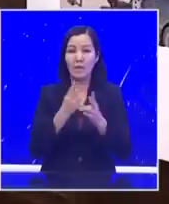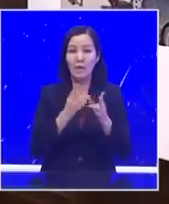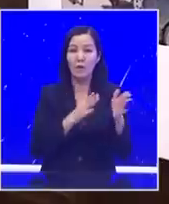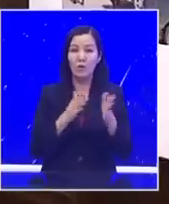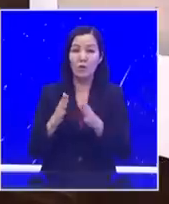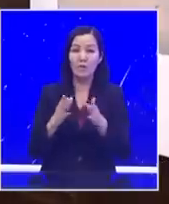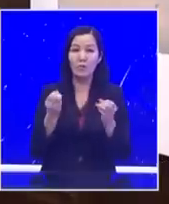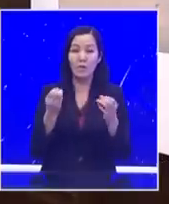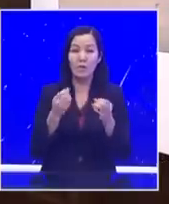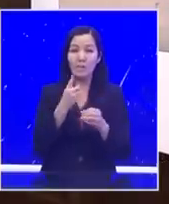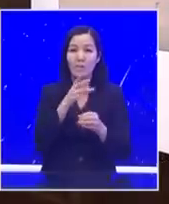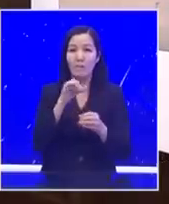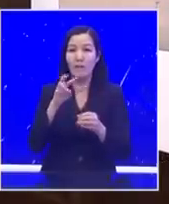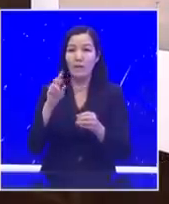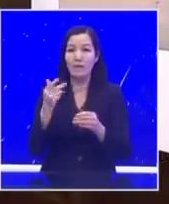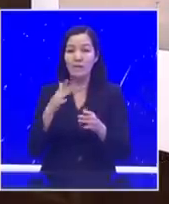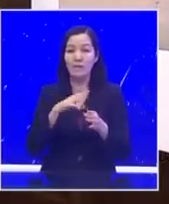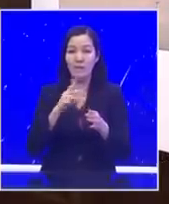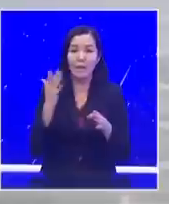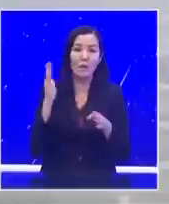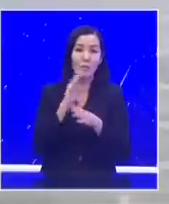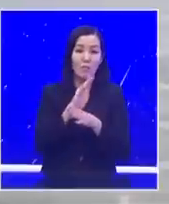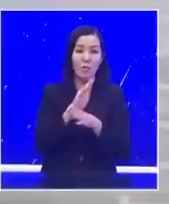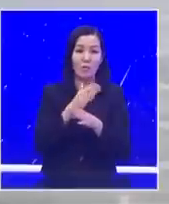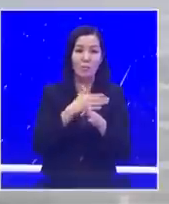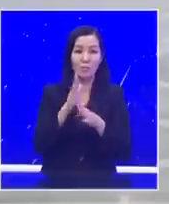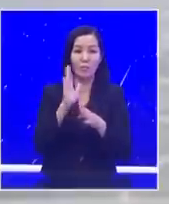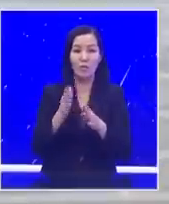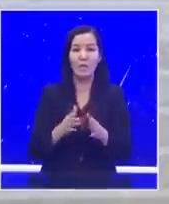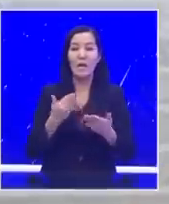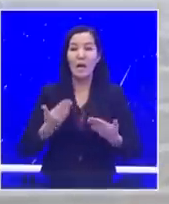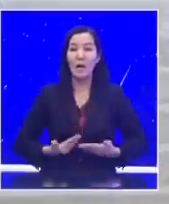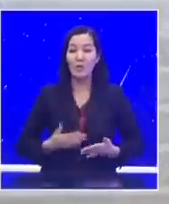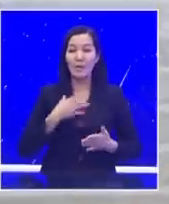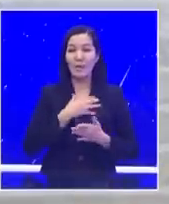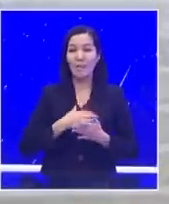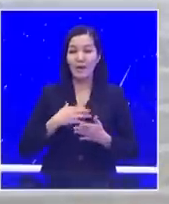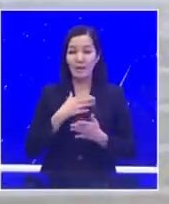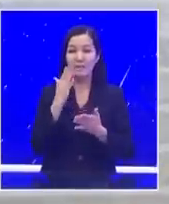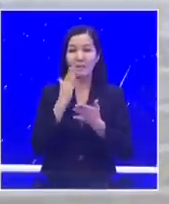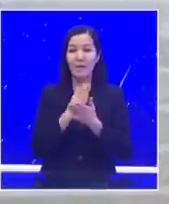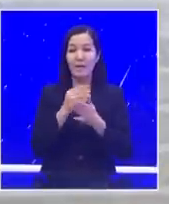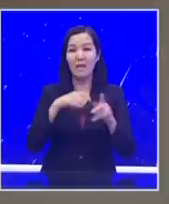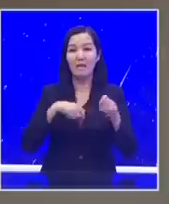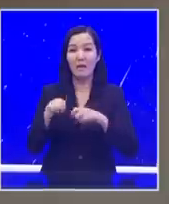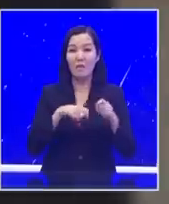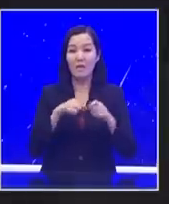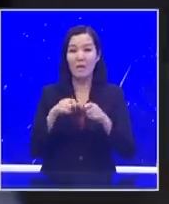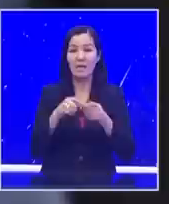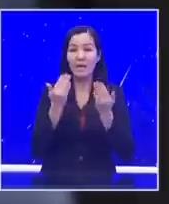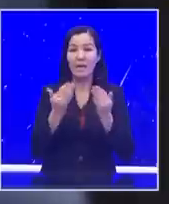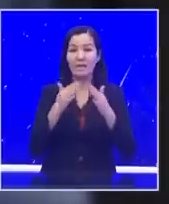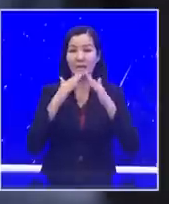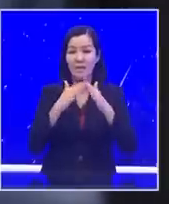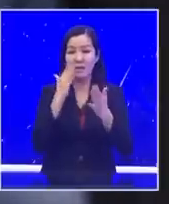қорына тағы да 1 миллиард теңге бөлуге ұйғарды. Әлеуметтік маңызы бар товарларды біз ұстап отырмыз.